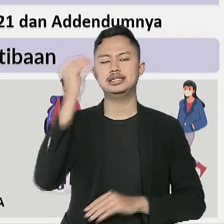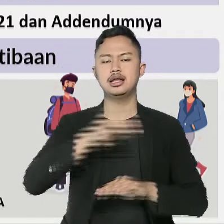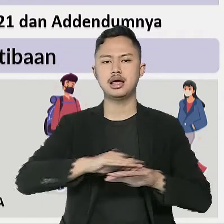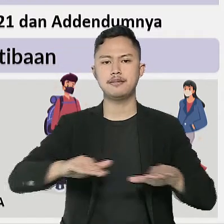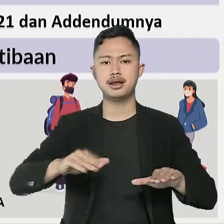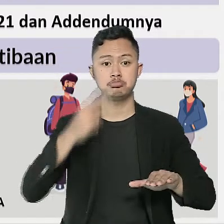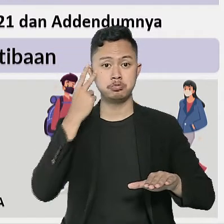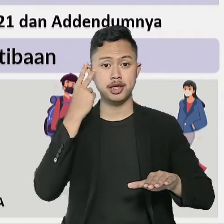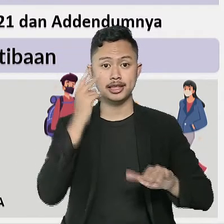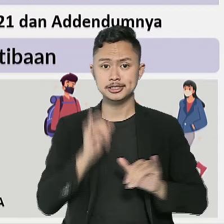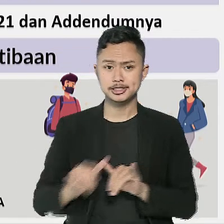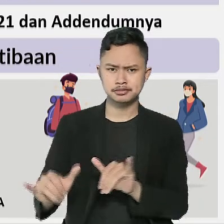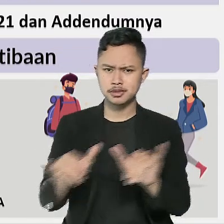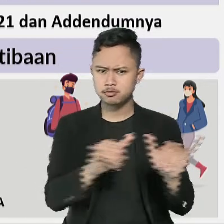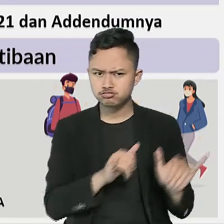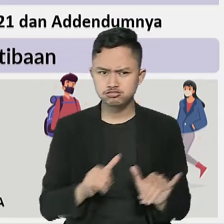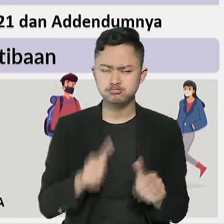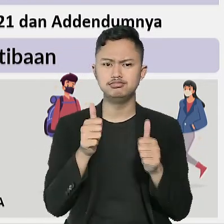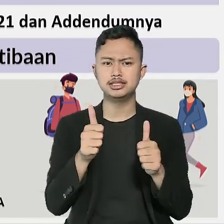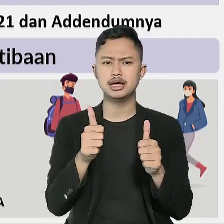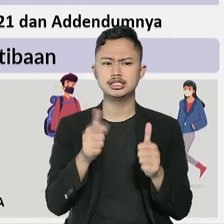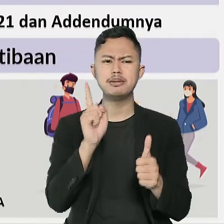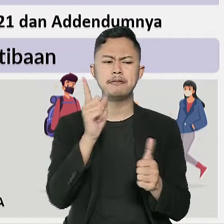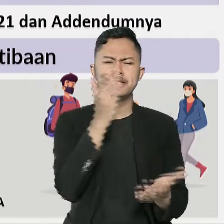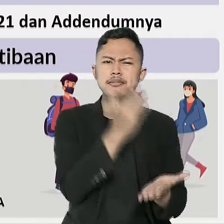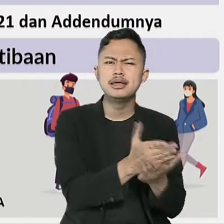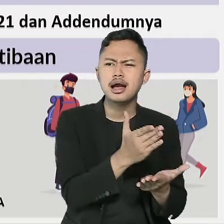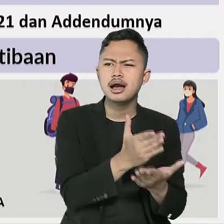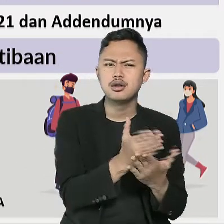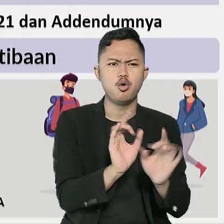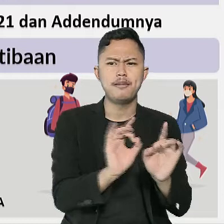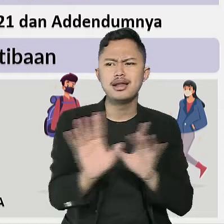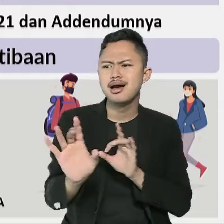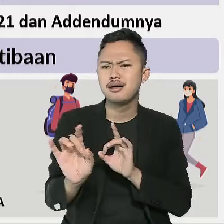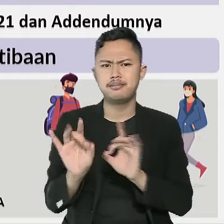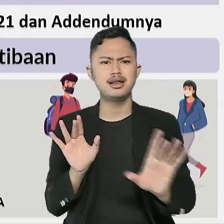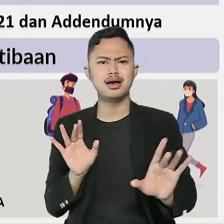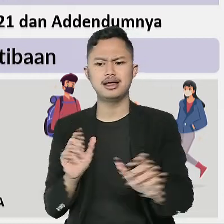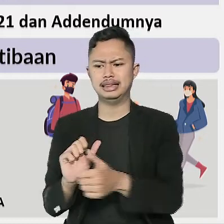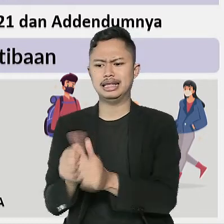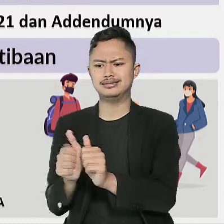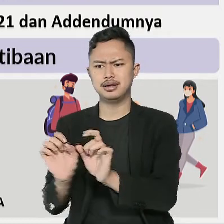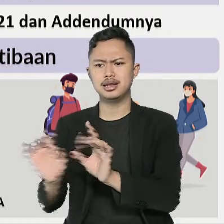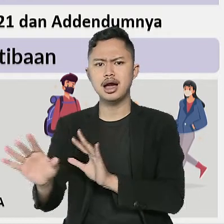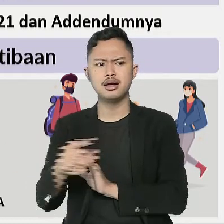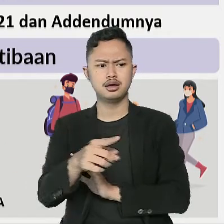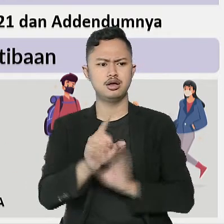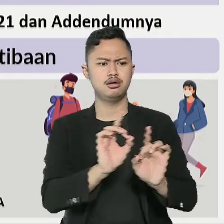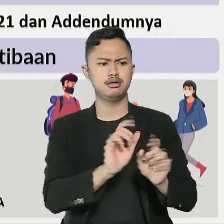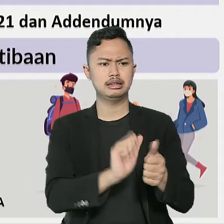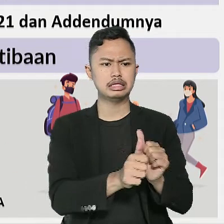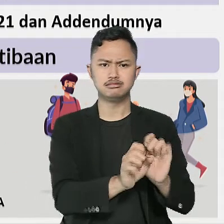lihat bersama bahwa terdapat keberagaman kebijakan kewajiban testing sebelum keberangkatan,